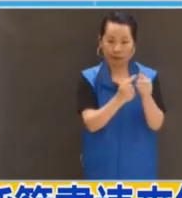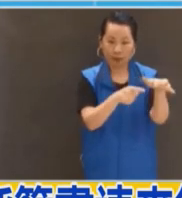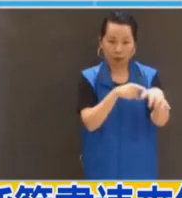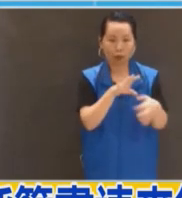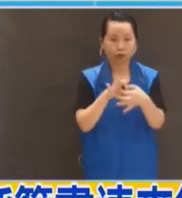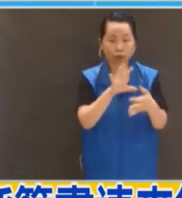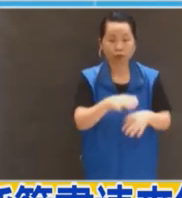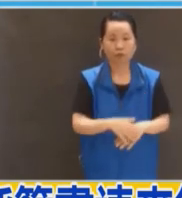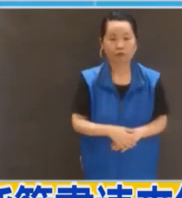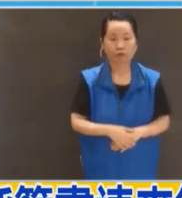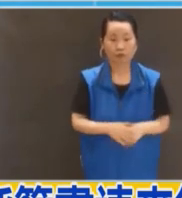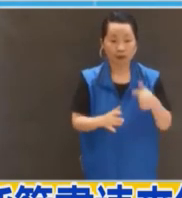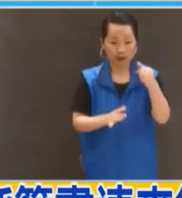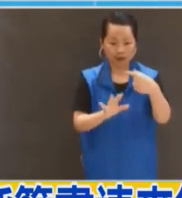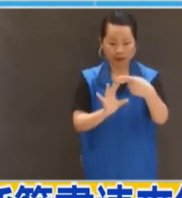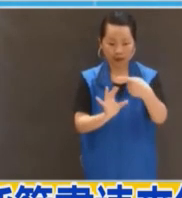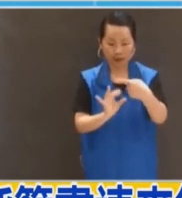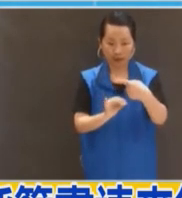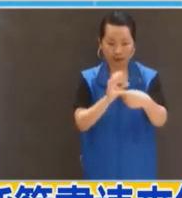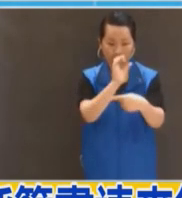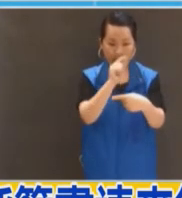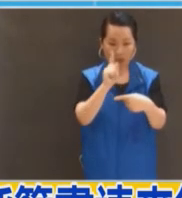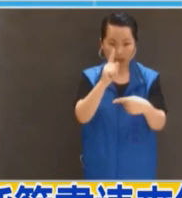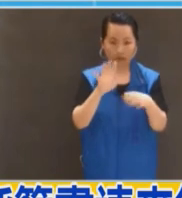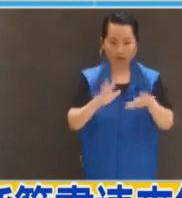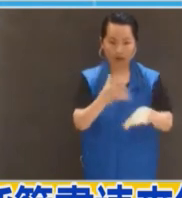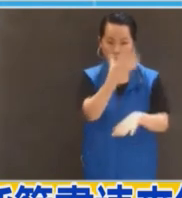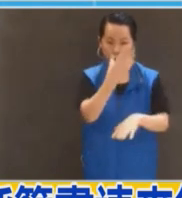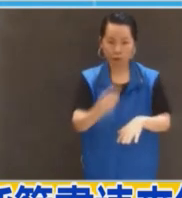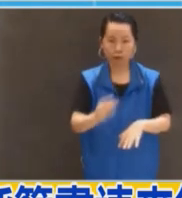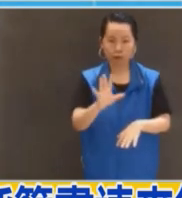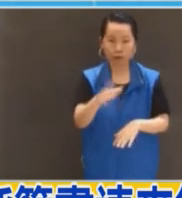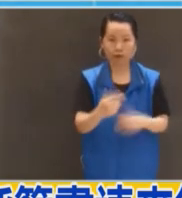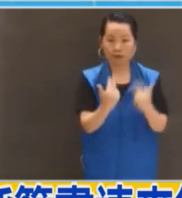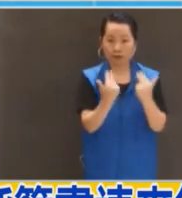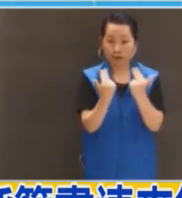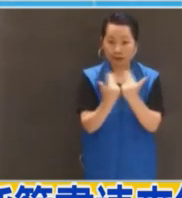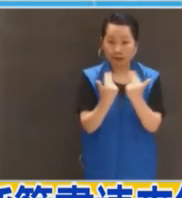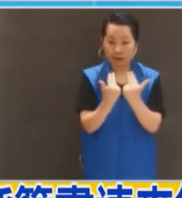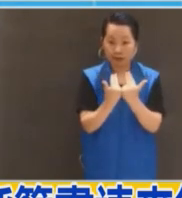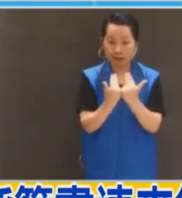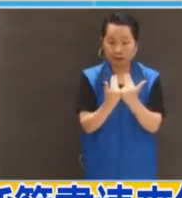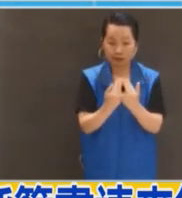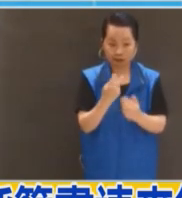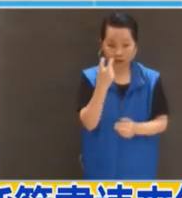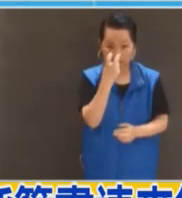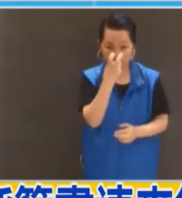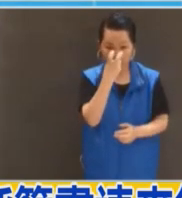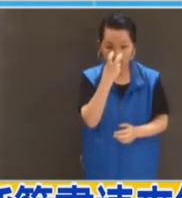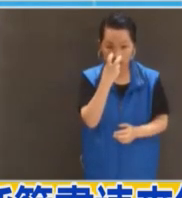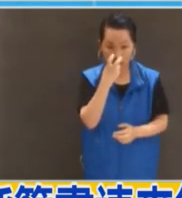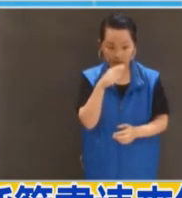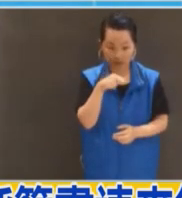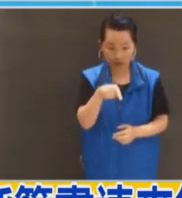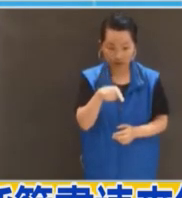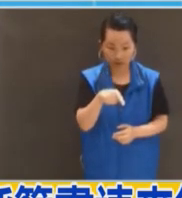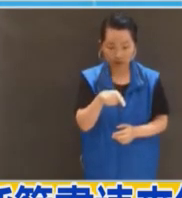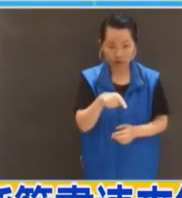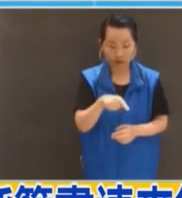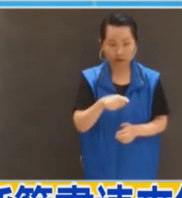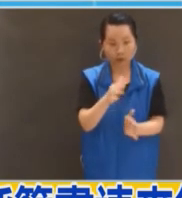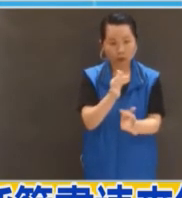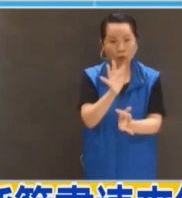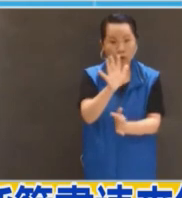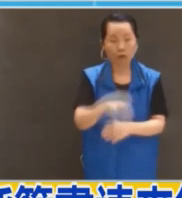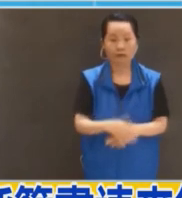们的阳性率是 0.1， 还是在往下降。所以新北市用这个监测的快筛其实非常的准确，